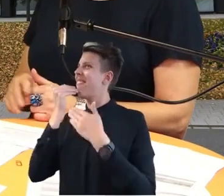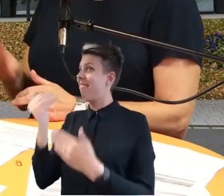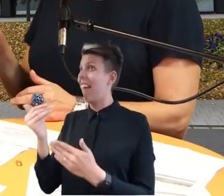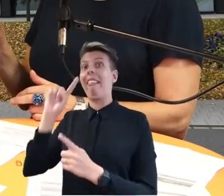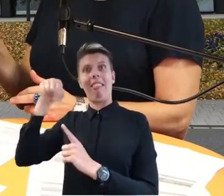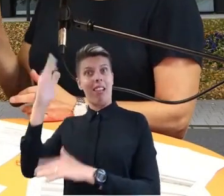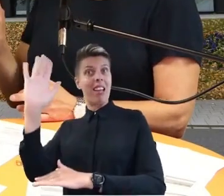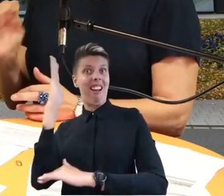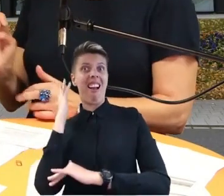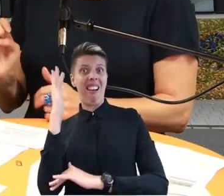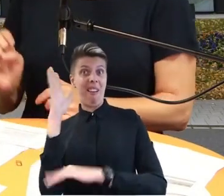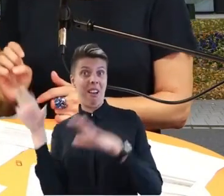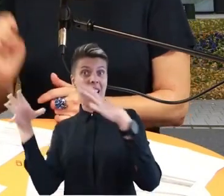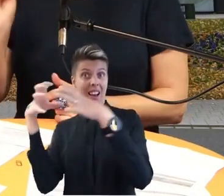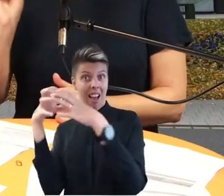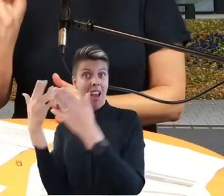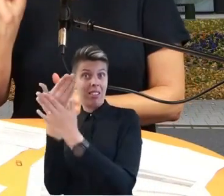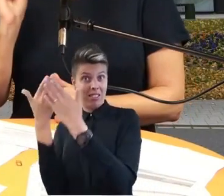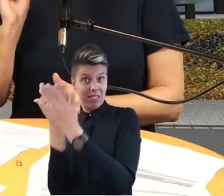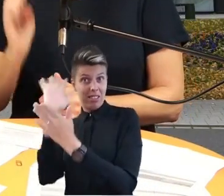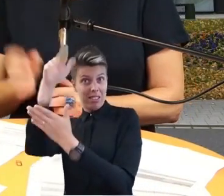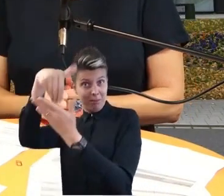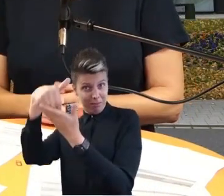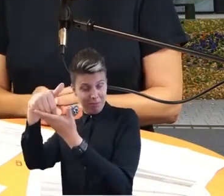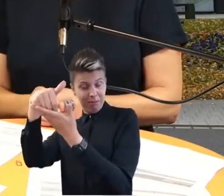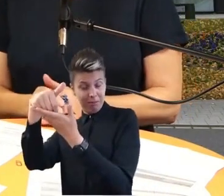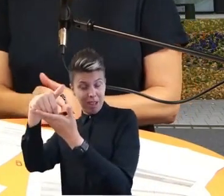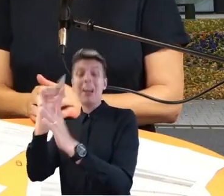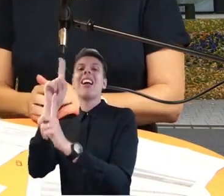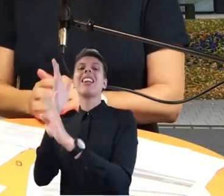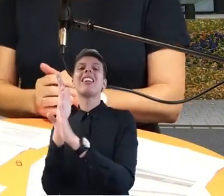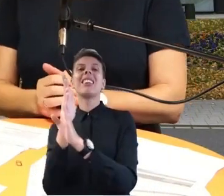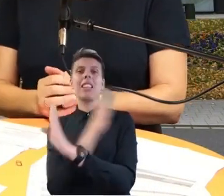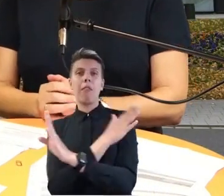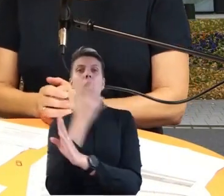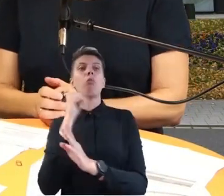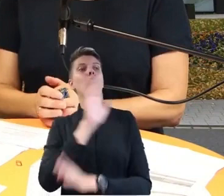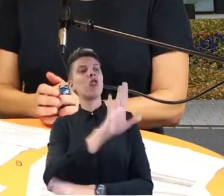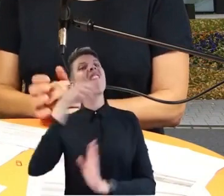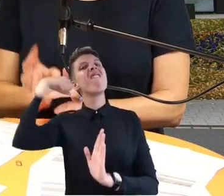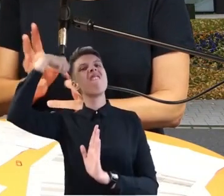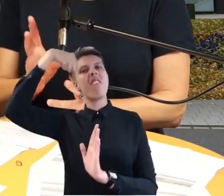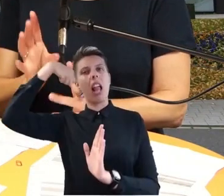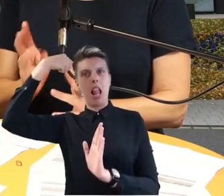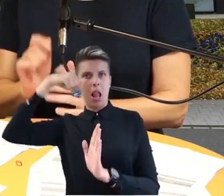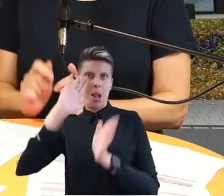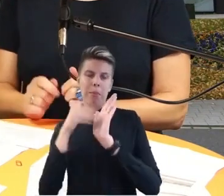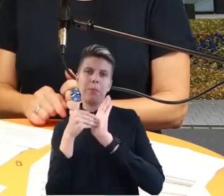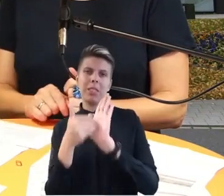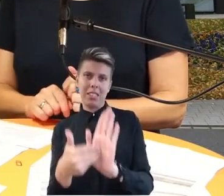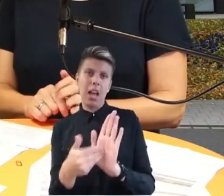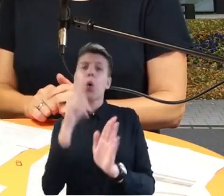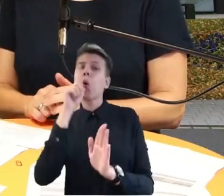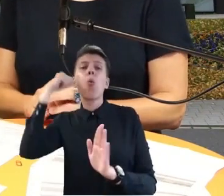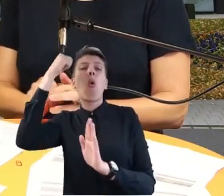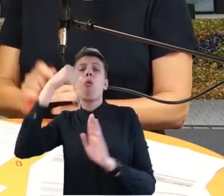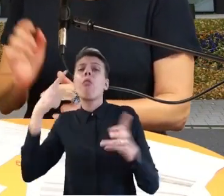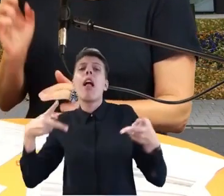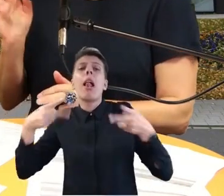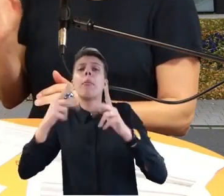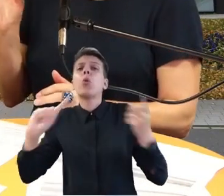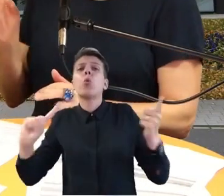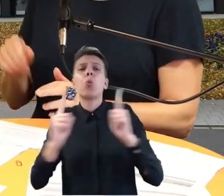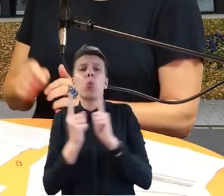kommen nämlich die stadt ausbildung wollen wir noch mal den film also wir haben ganz kleinen filmausschnitt der